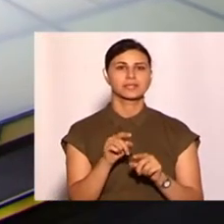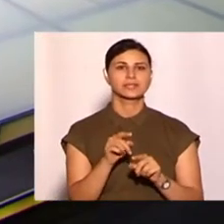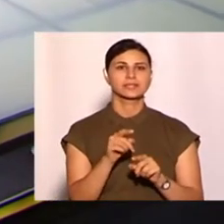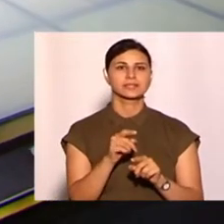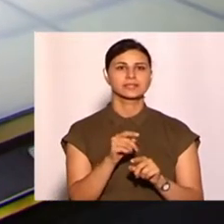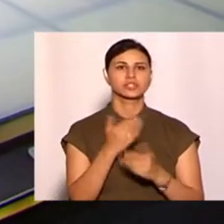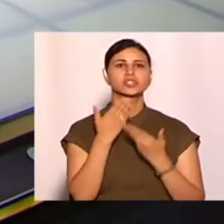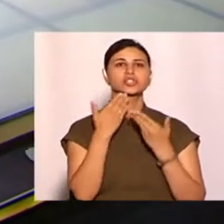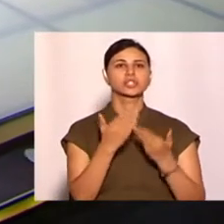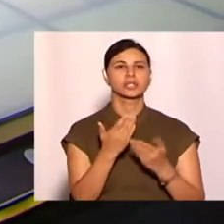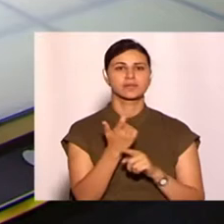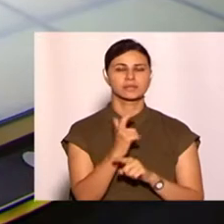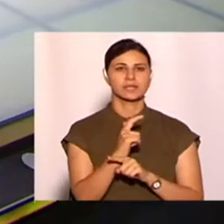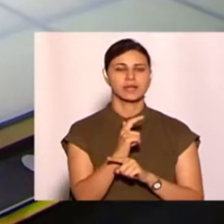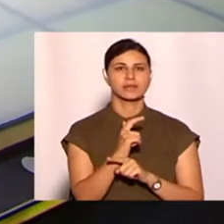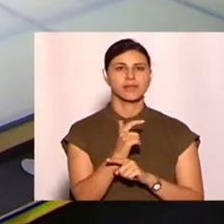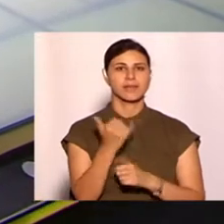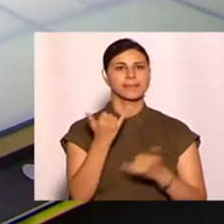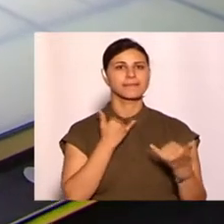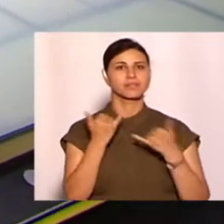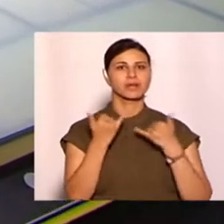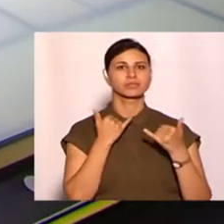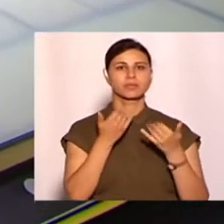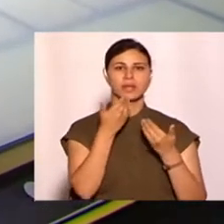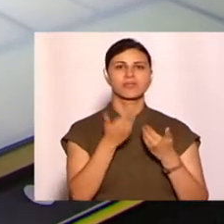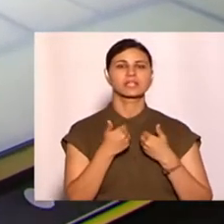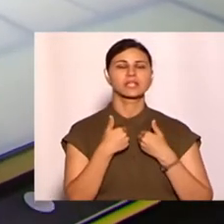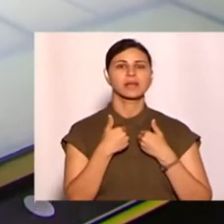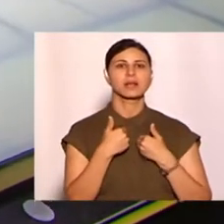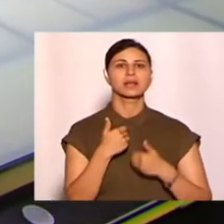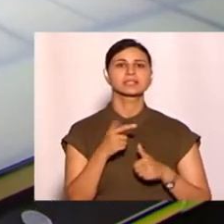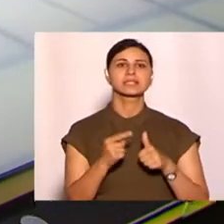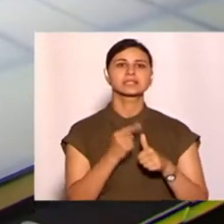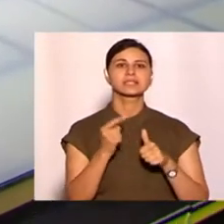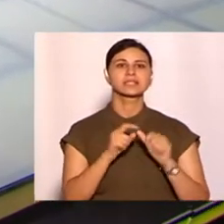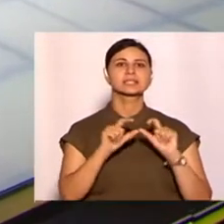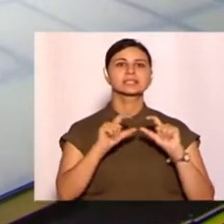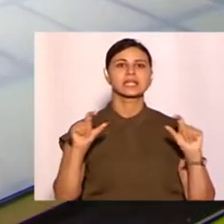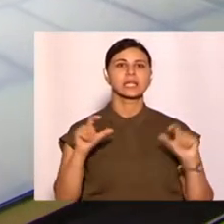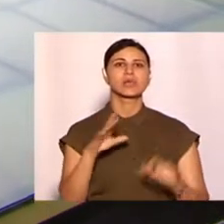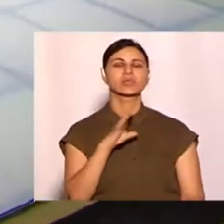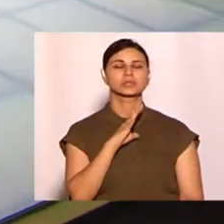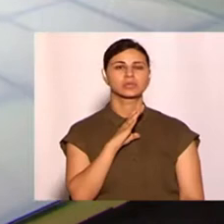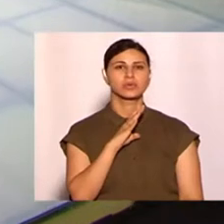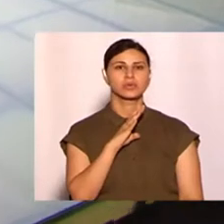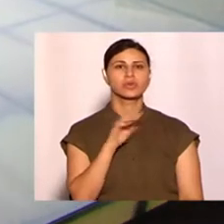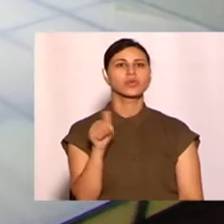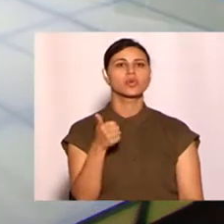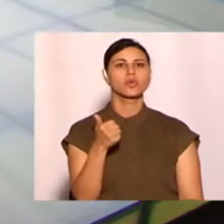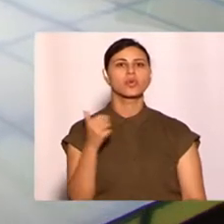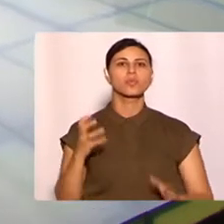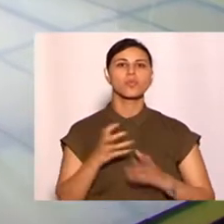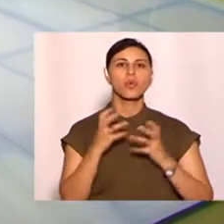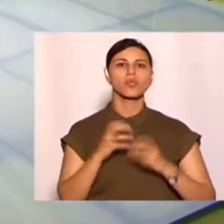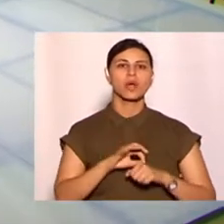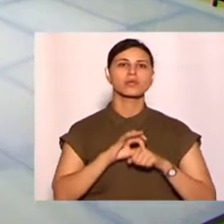ზონაში ძალიან ბევრი მაყურებელი გვიკავშირდება და გვეკითხება. ჩვენ სათაურადაც სწორედ ეს გამოვიტანეთ. სათაური არის, როგორ